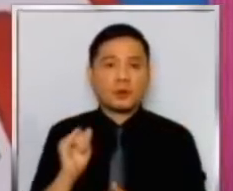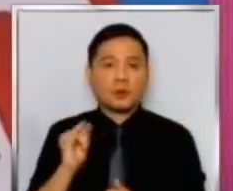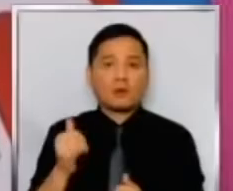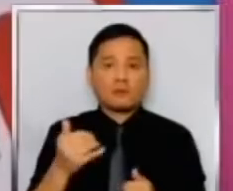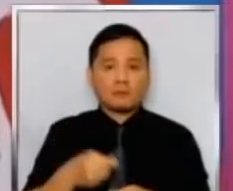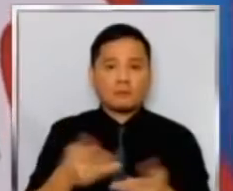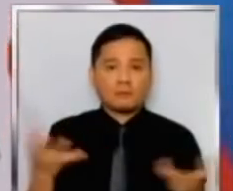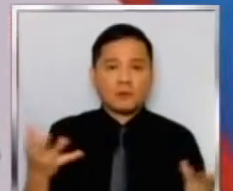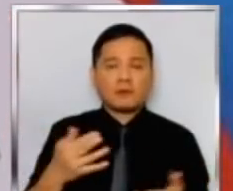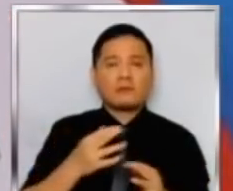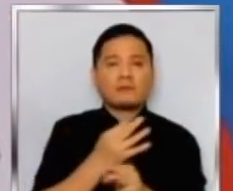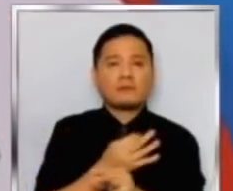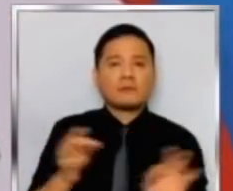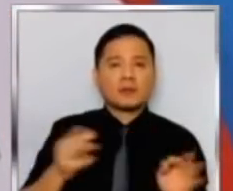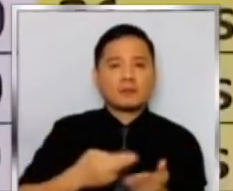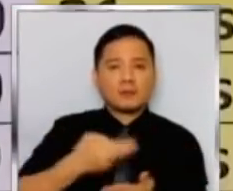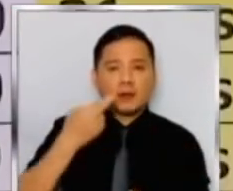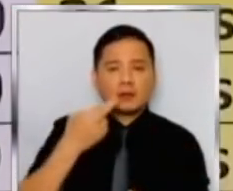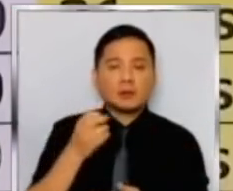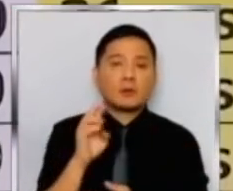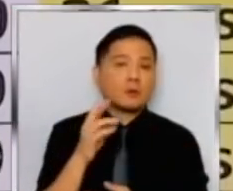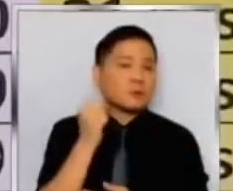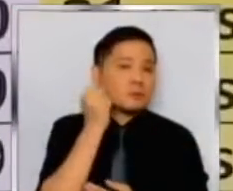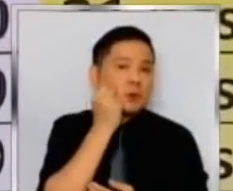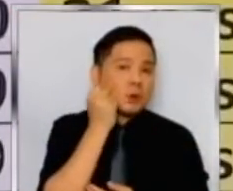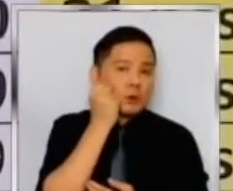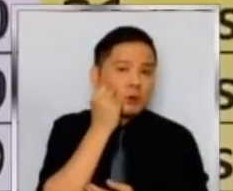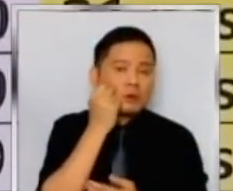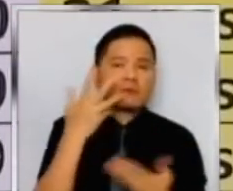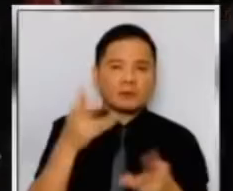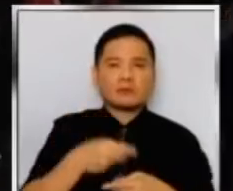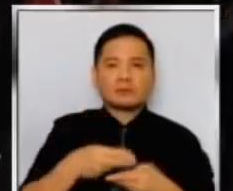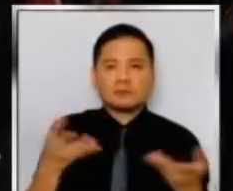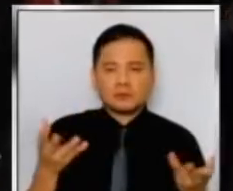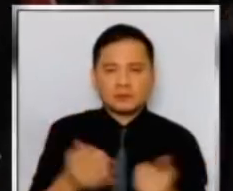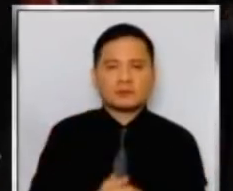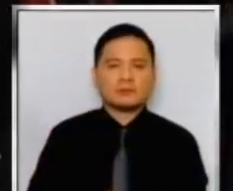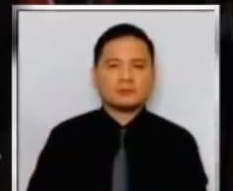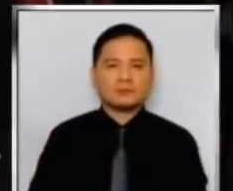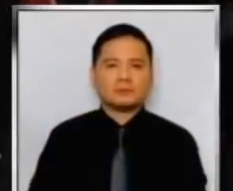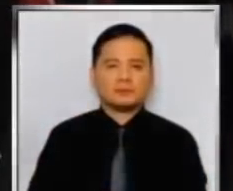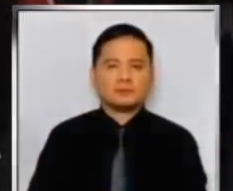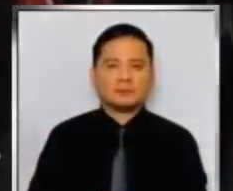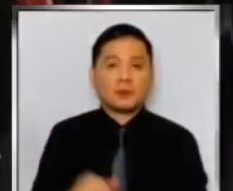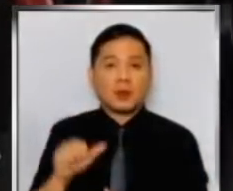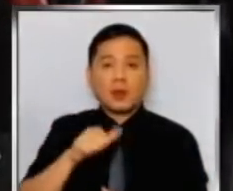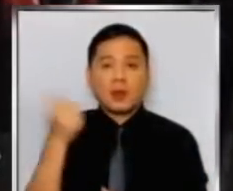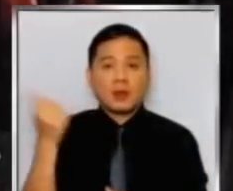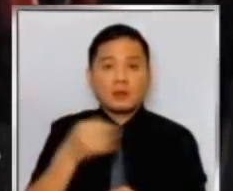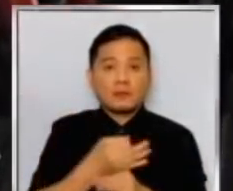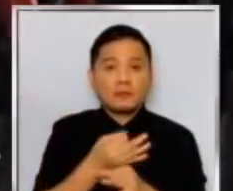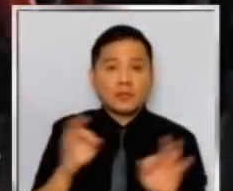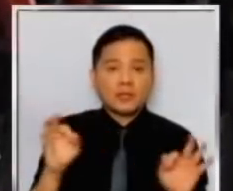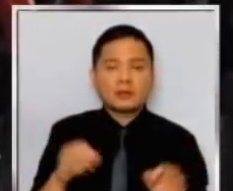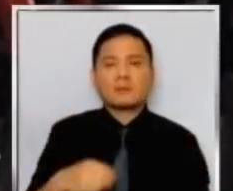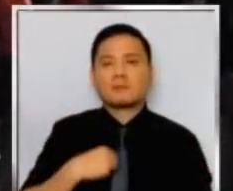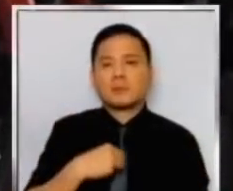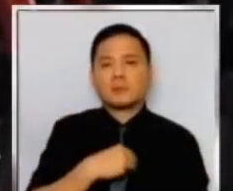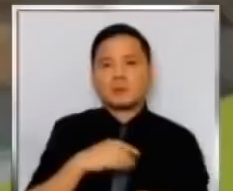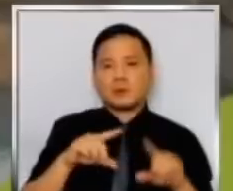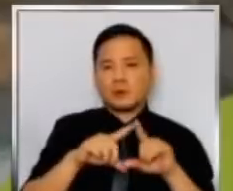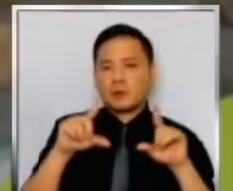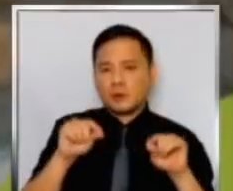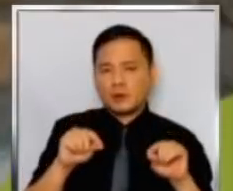Libreng sabon naman ang gimmick ng isa pang gasolinahan sa E. Rodriguez Avenue. Ang iba, may libreng membership card na makaka-earn ng